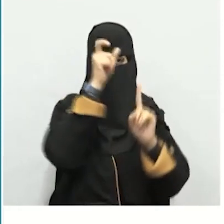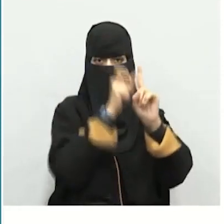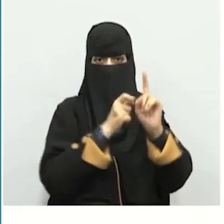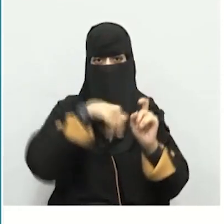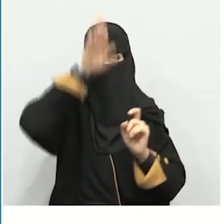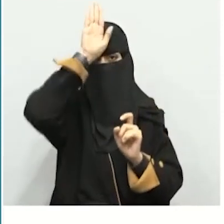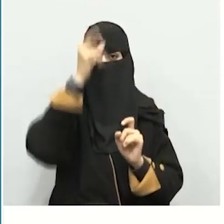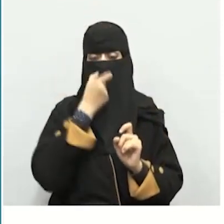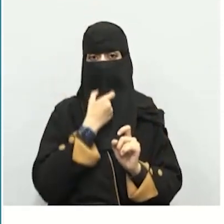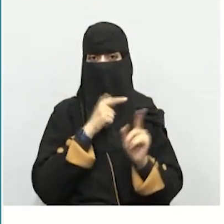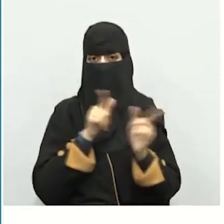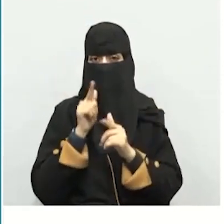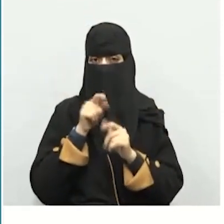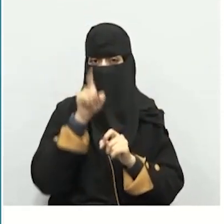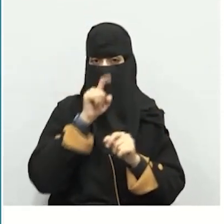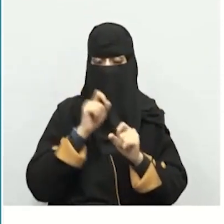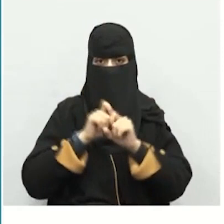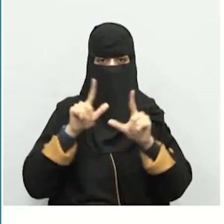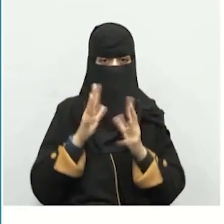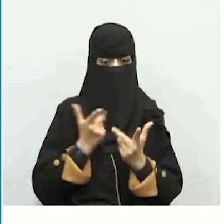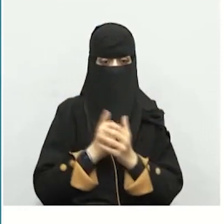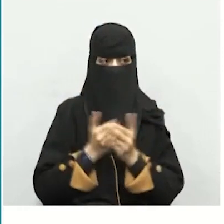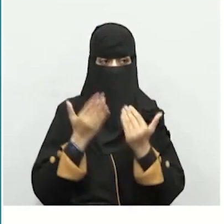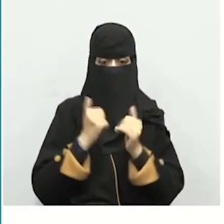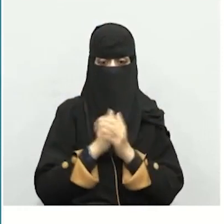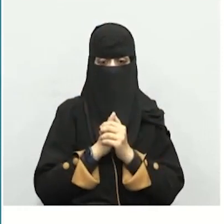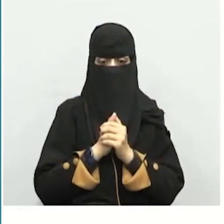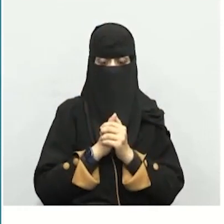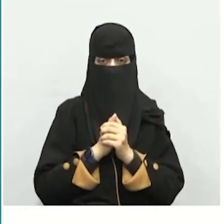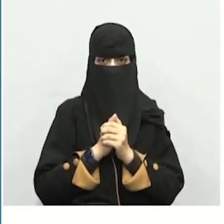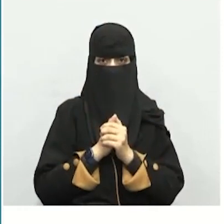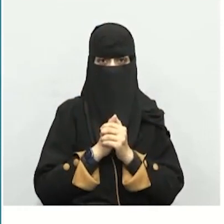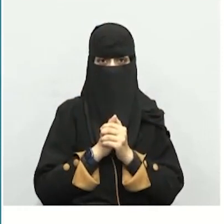الملك سلمان بن عبد العزيز، وضح ووضحي ذلك.